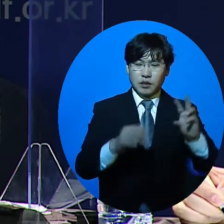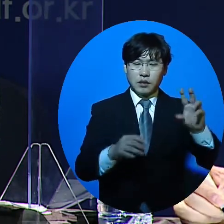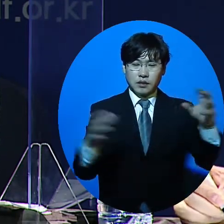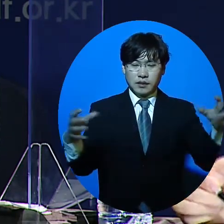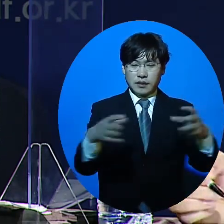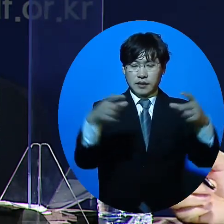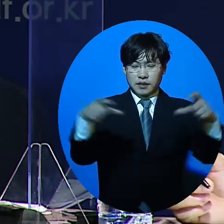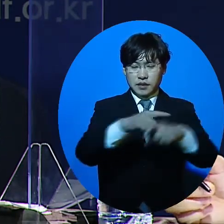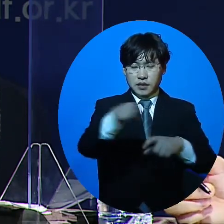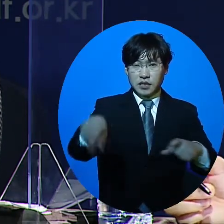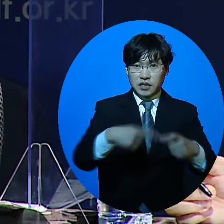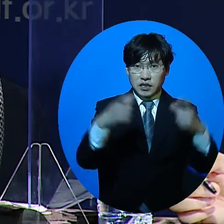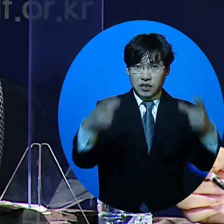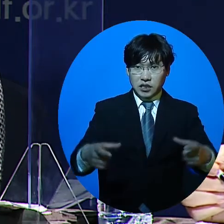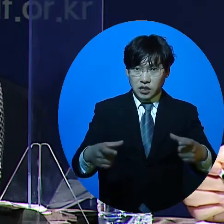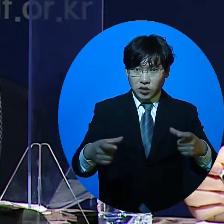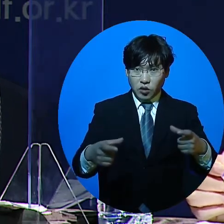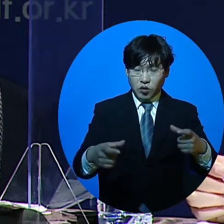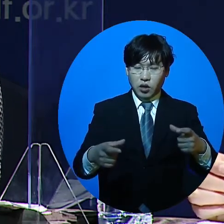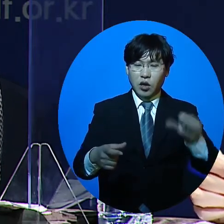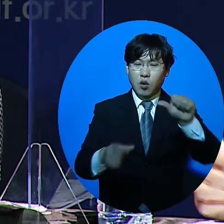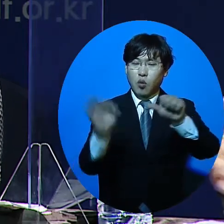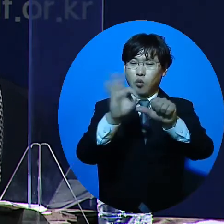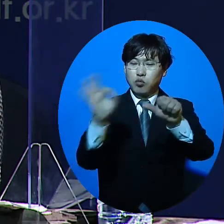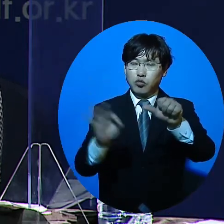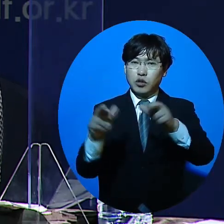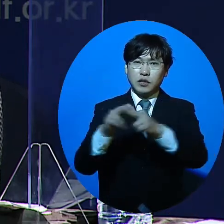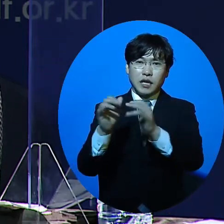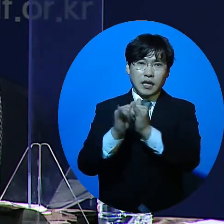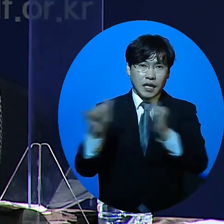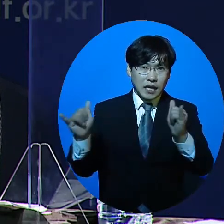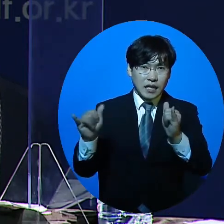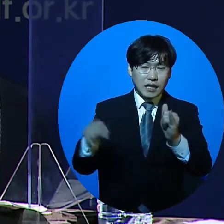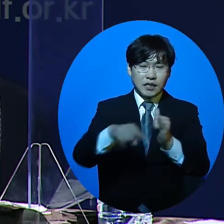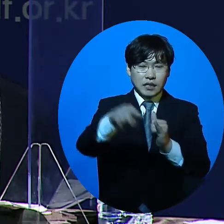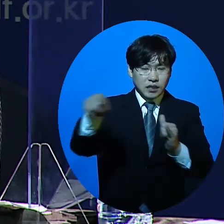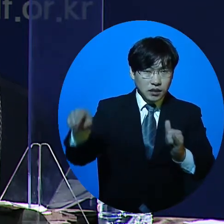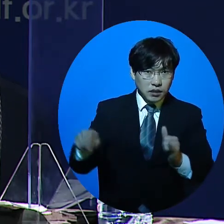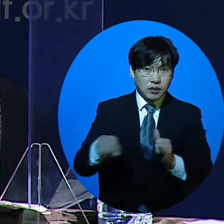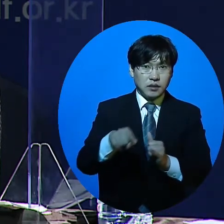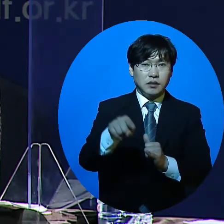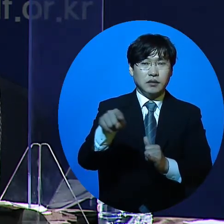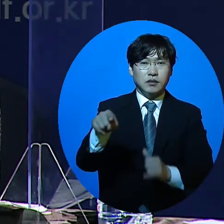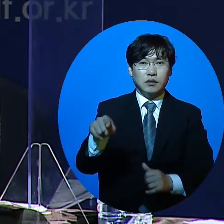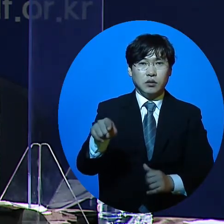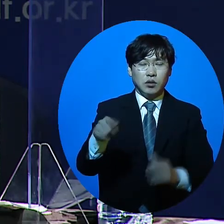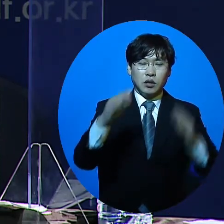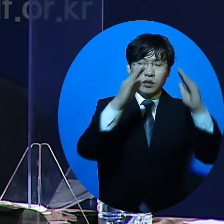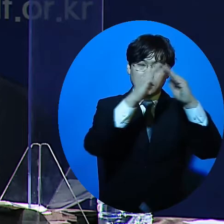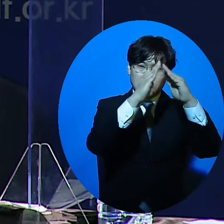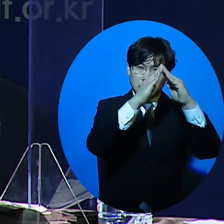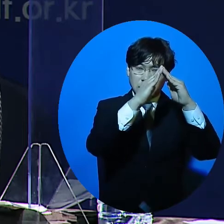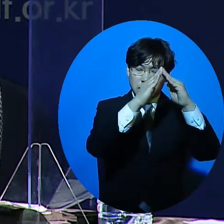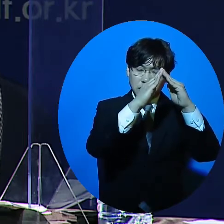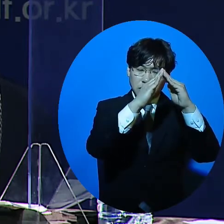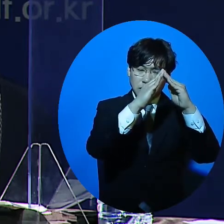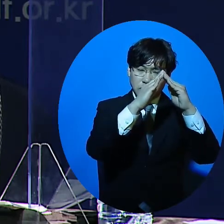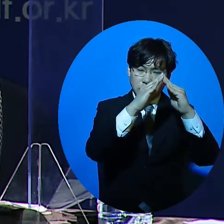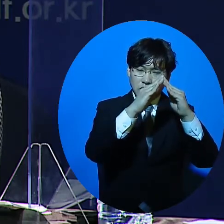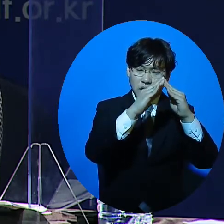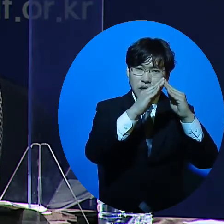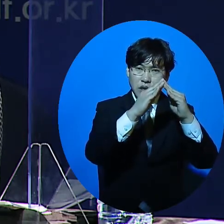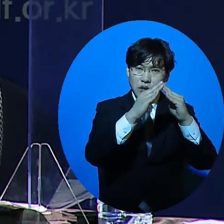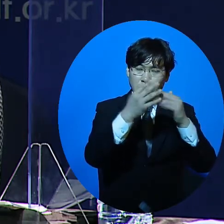전체 인구 중에 5%가 되는 장애인 분들을 집에서 어떻게 나오게 할